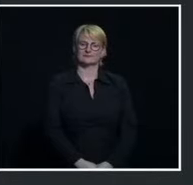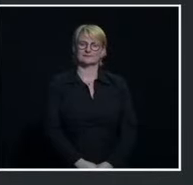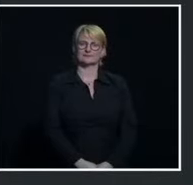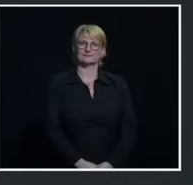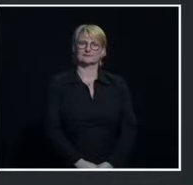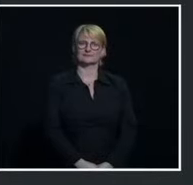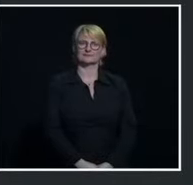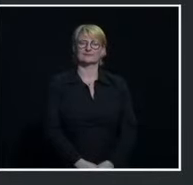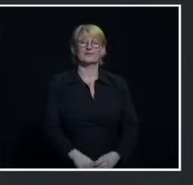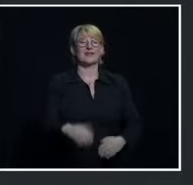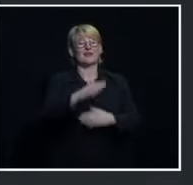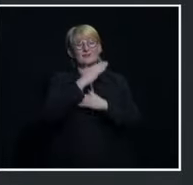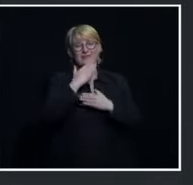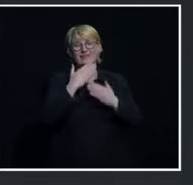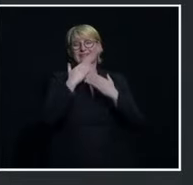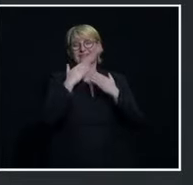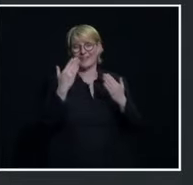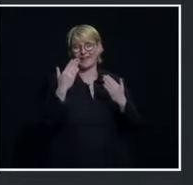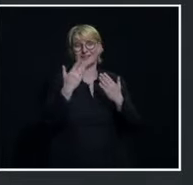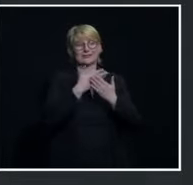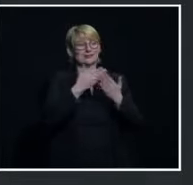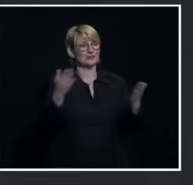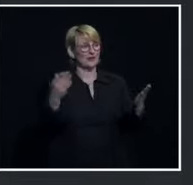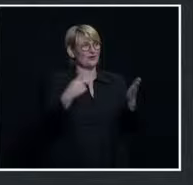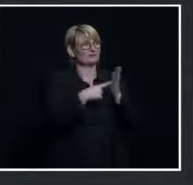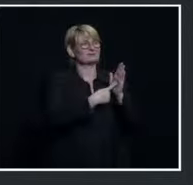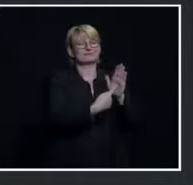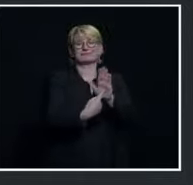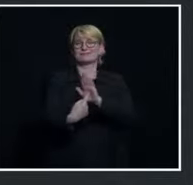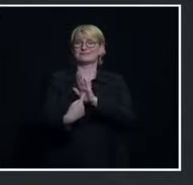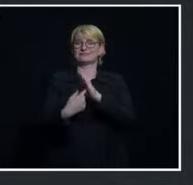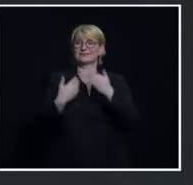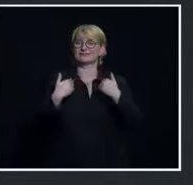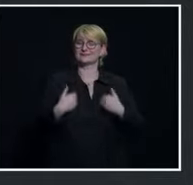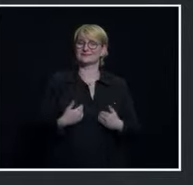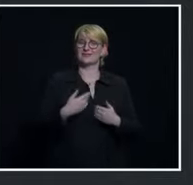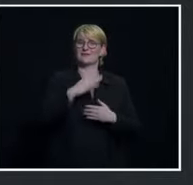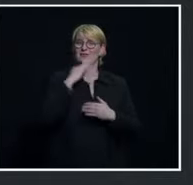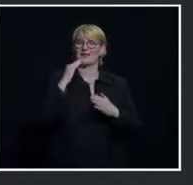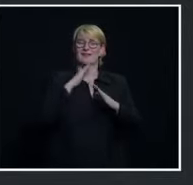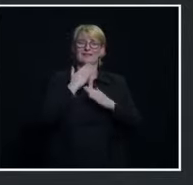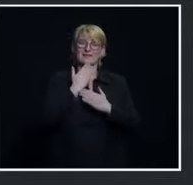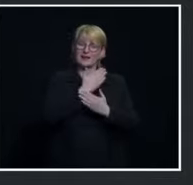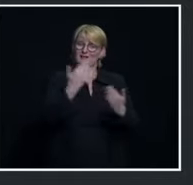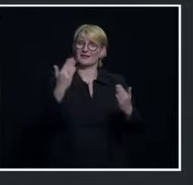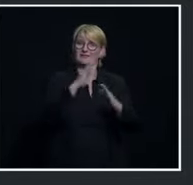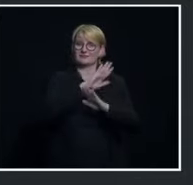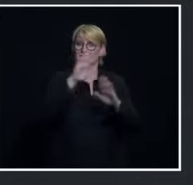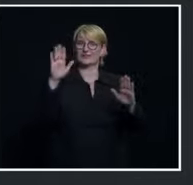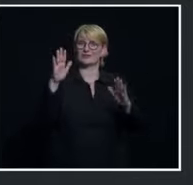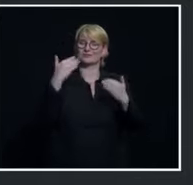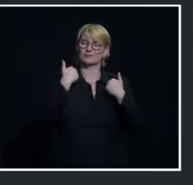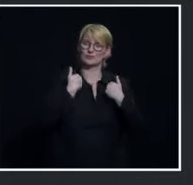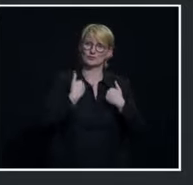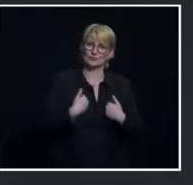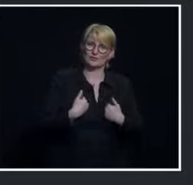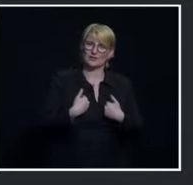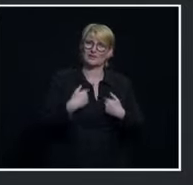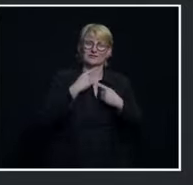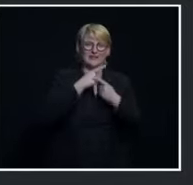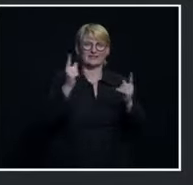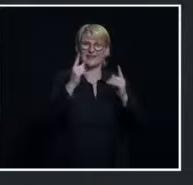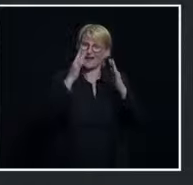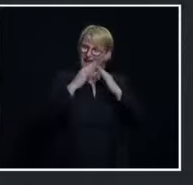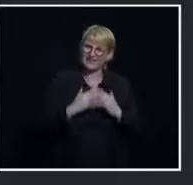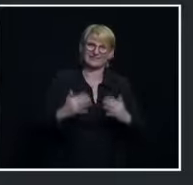Vielen Dank für dieses großartige Zeichen und vielen Dank für alle Ihre und eure Mühen und dass ihr alle